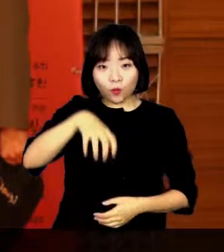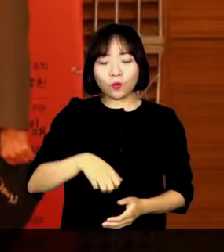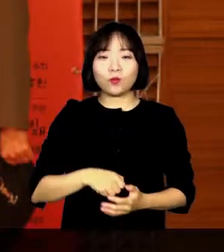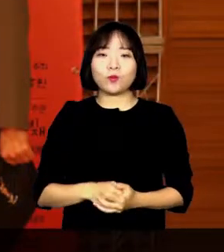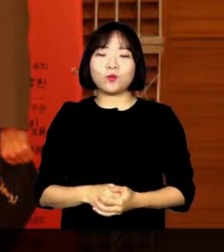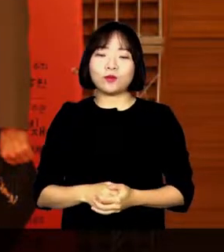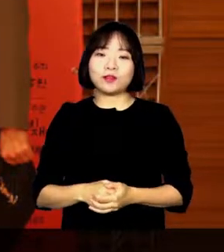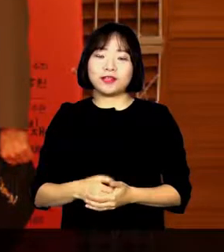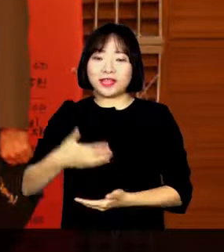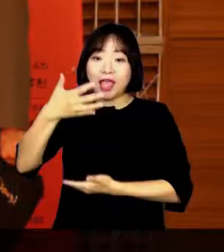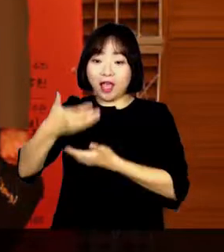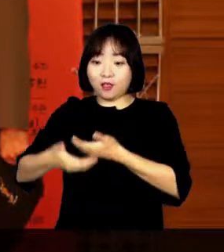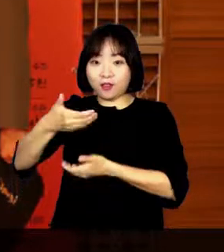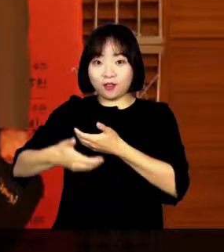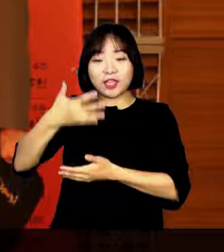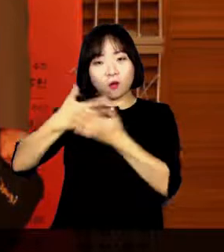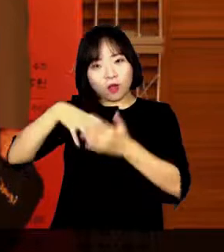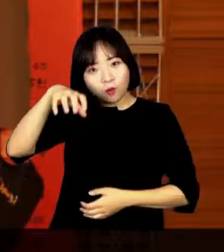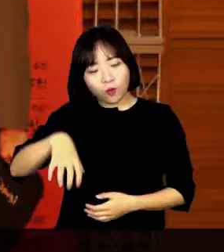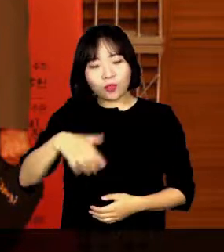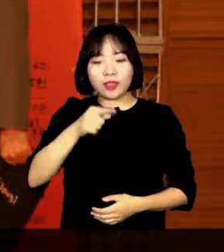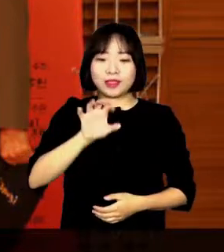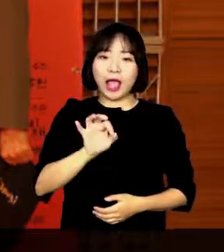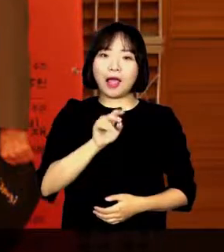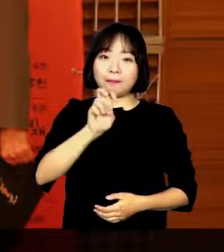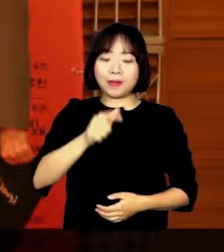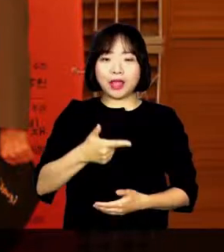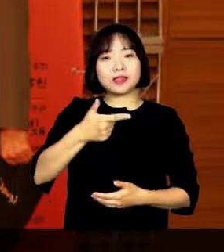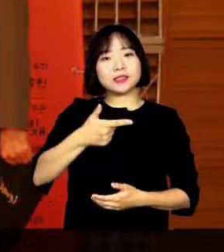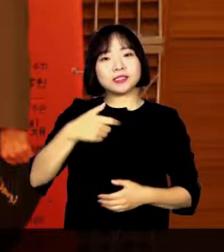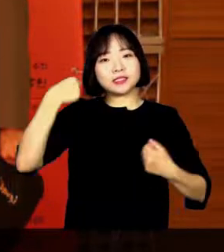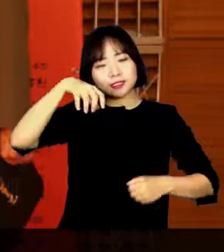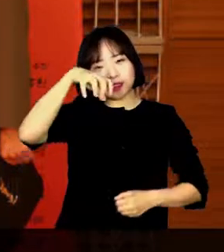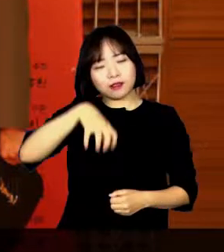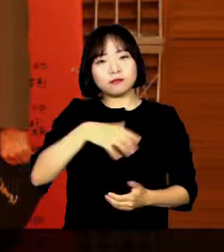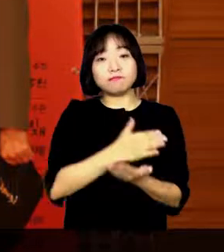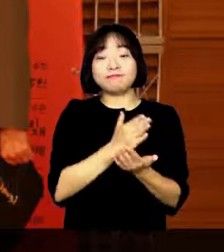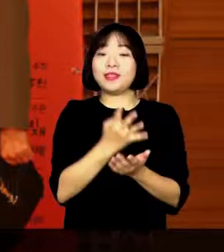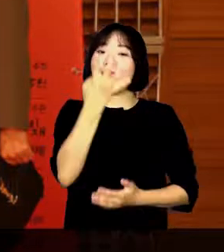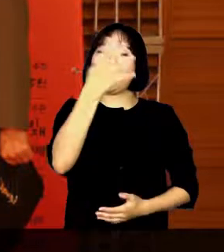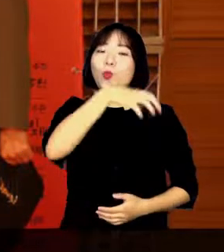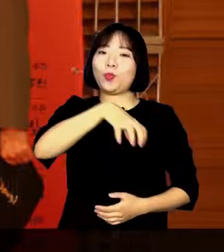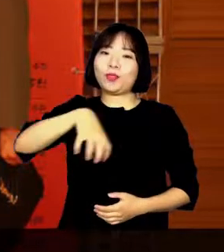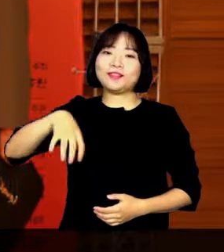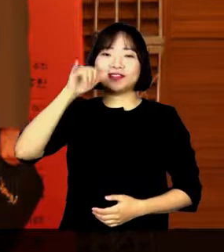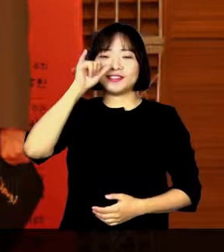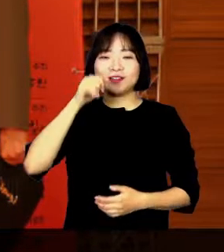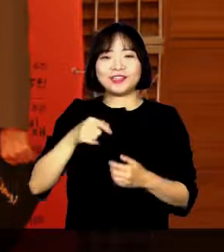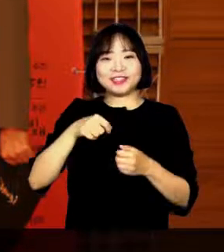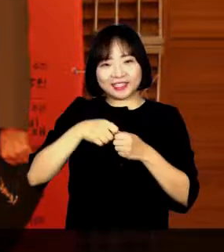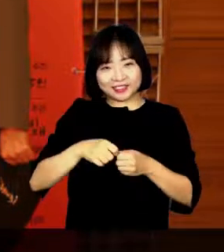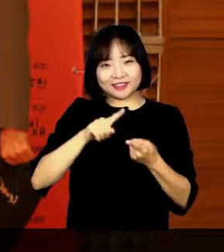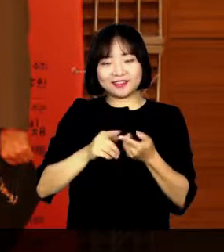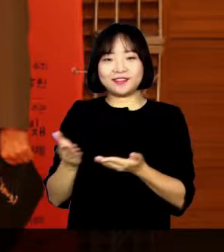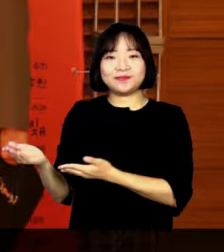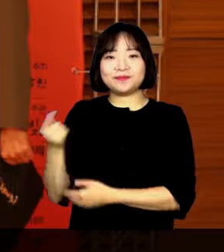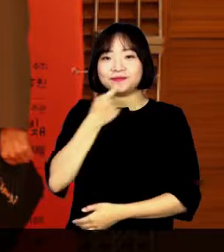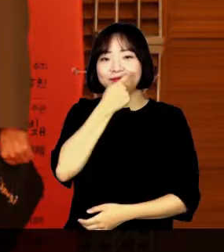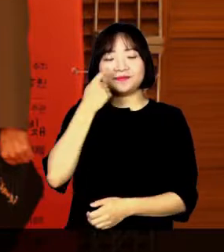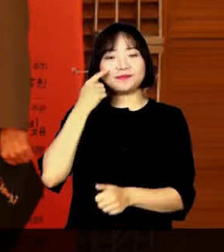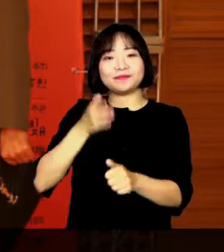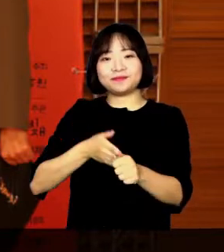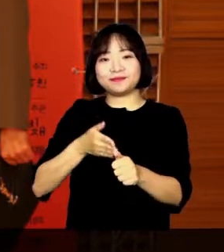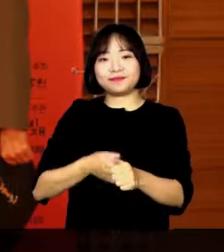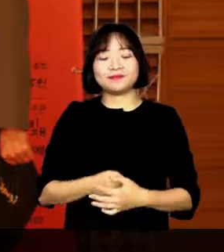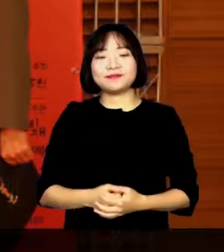문화홀, 야우리 시네마, 천안 낭만극장 등 총 4곳에서 진행됩니다. 자세한 사항은 아래